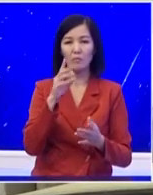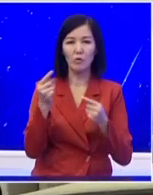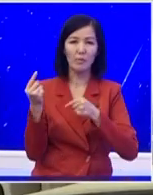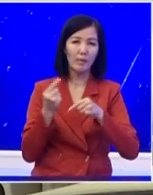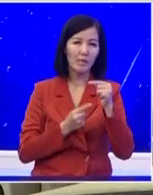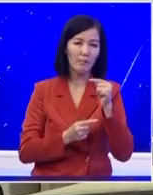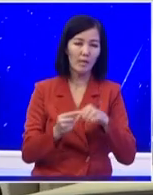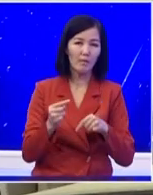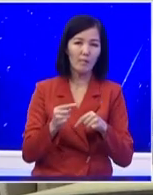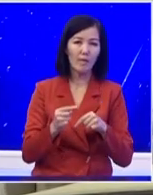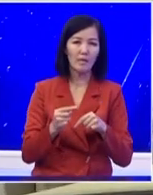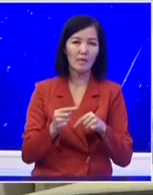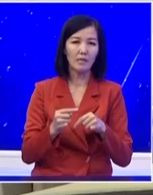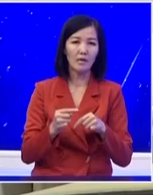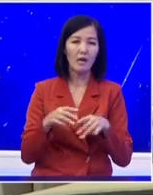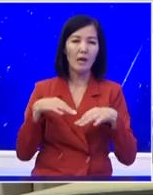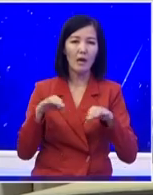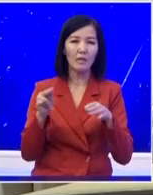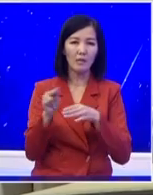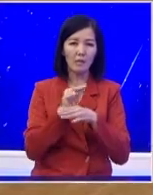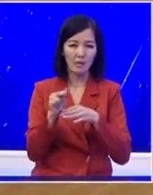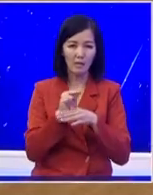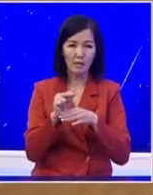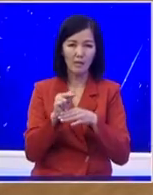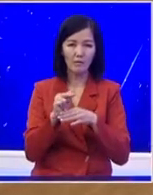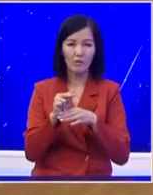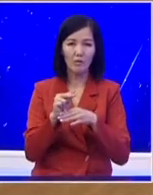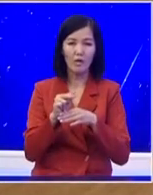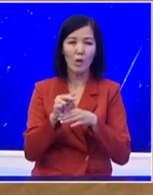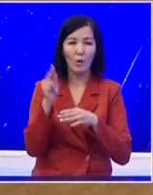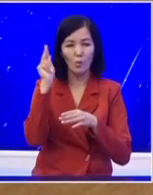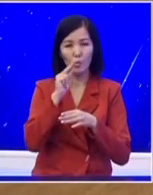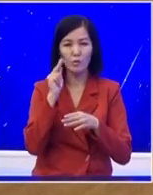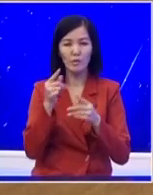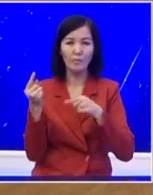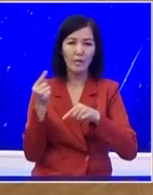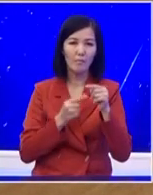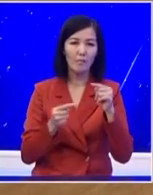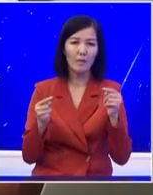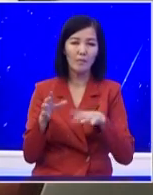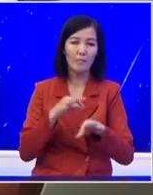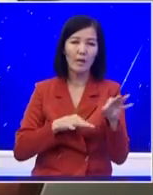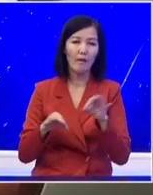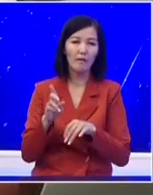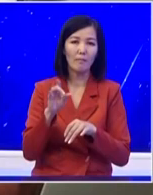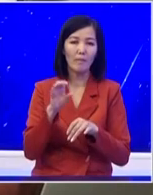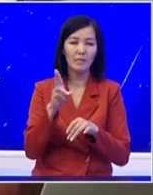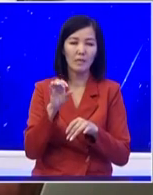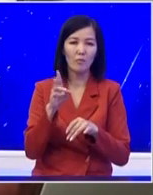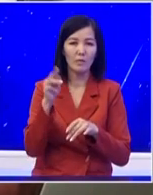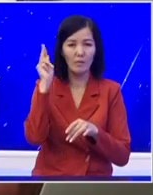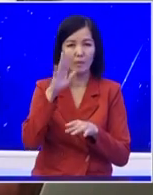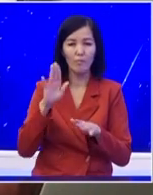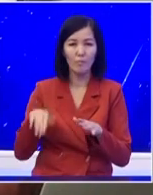предприниматель. Занимается регулировкой автомобильных фар. Запустить свое дело смог благодаря курсам предпринимательства в рамках проекта «Бастау бизнес». Пройдя обучение